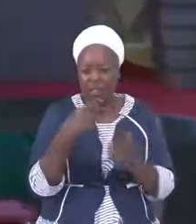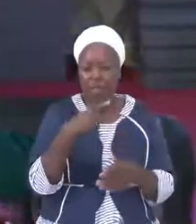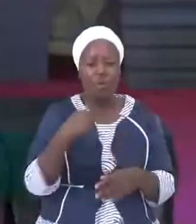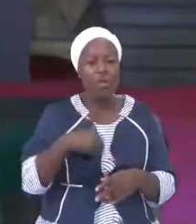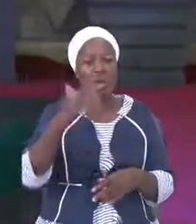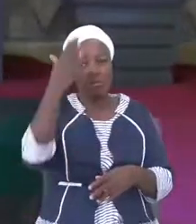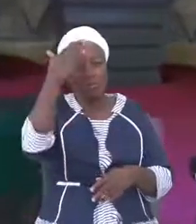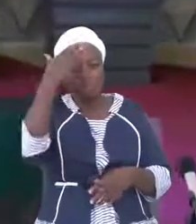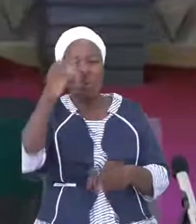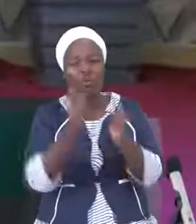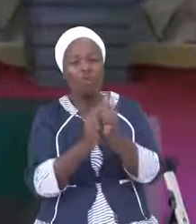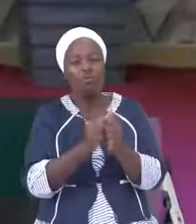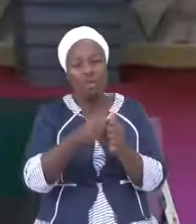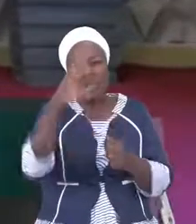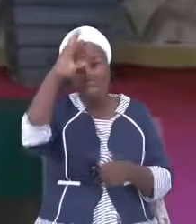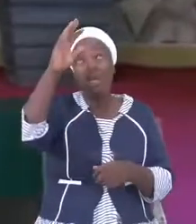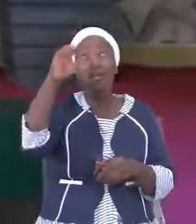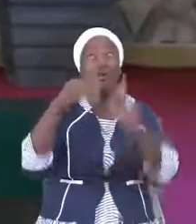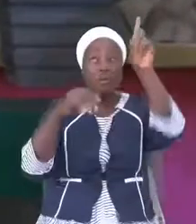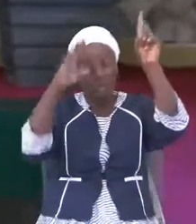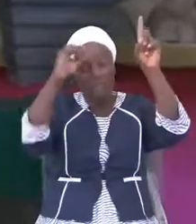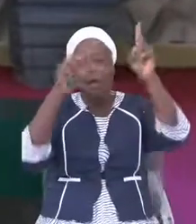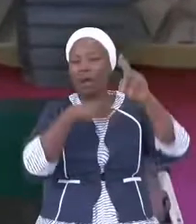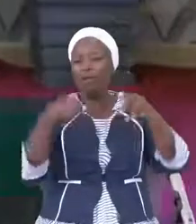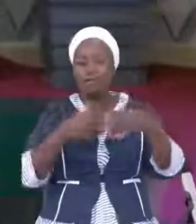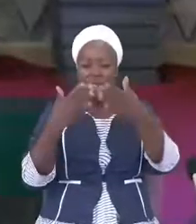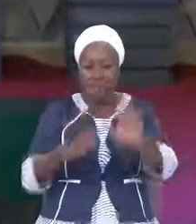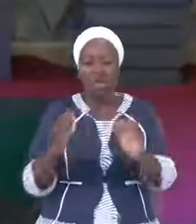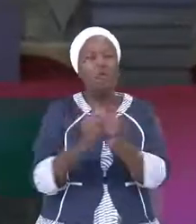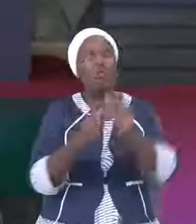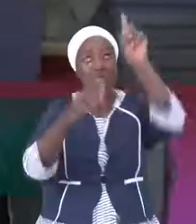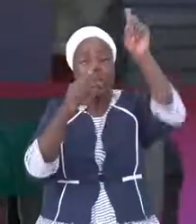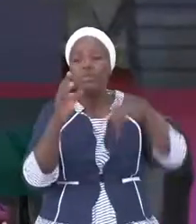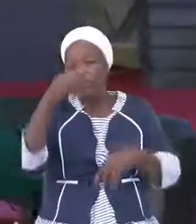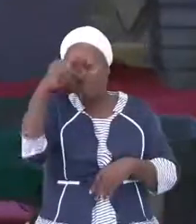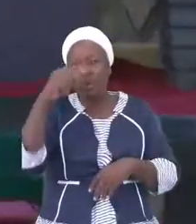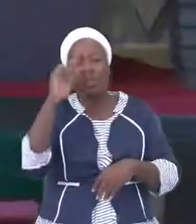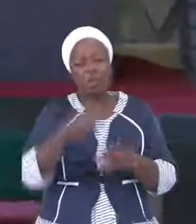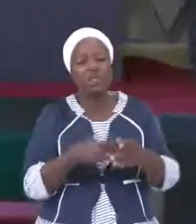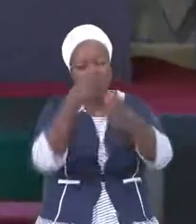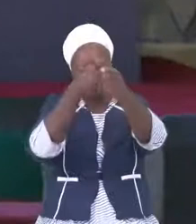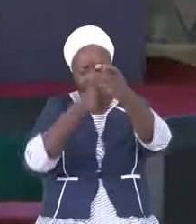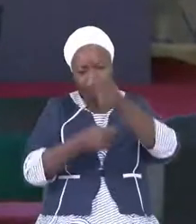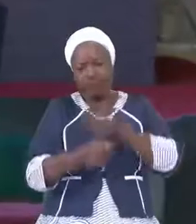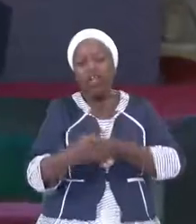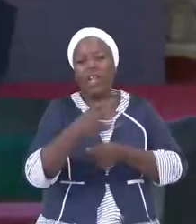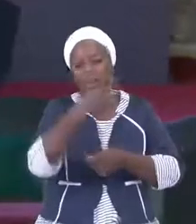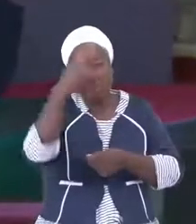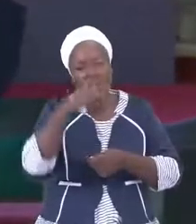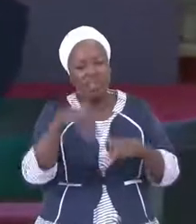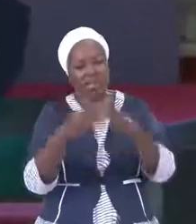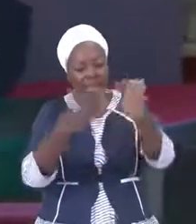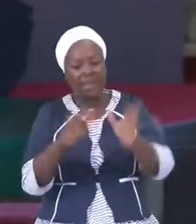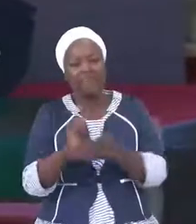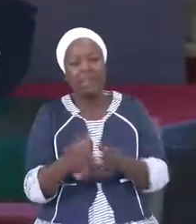est mort. La Bible a dit que nous nous identifions avec lui, nous sommes morts avec lui, parce qu'il est notre substitut. Il